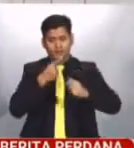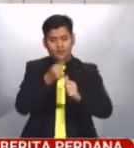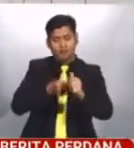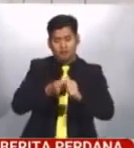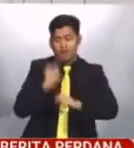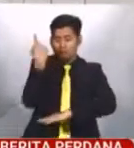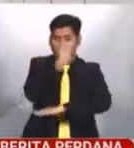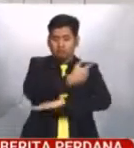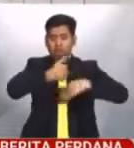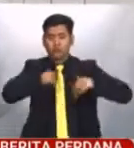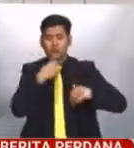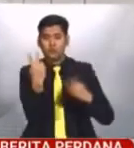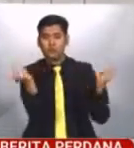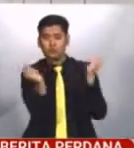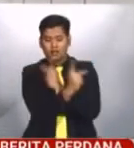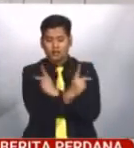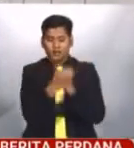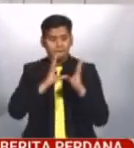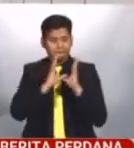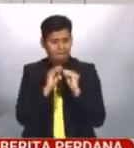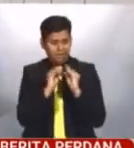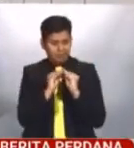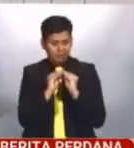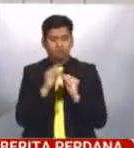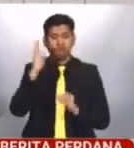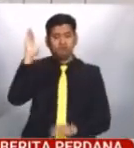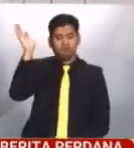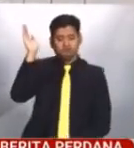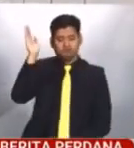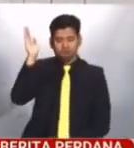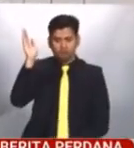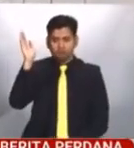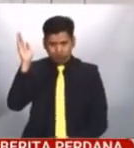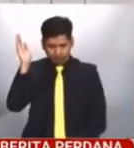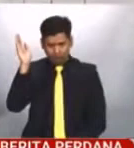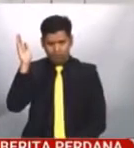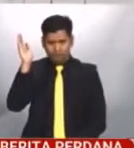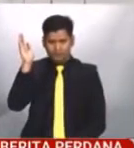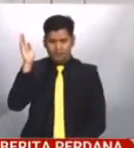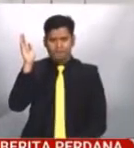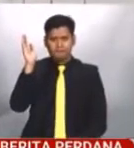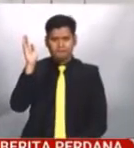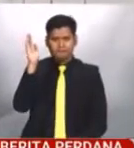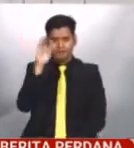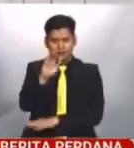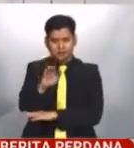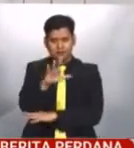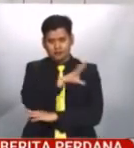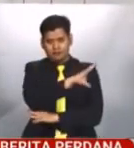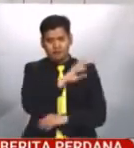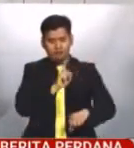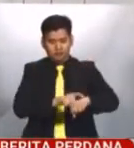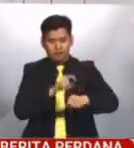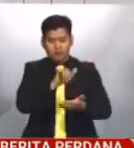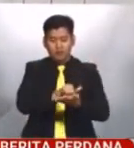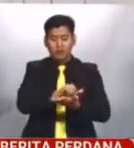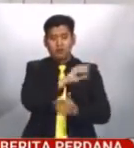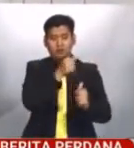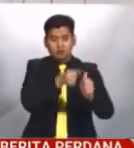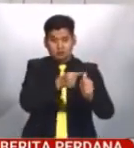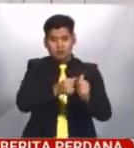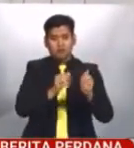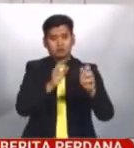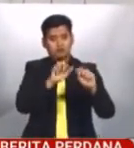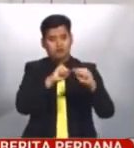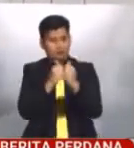hari dua kali mesyuarat ataupun taklimat morning briefing dan evening briefing. Masa-masa tu setiap agensi, wakil